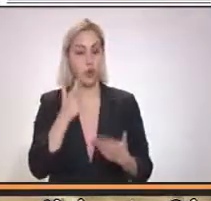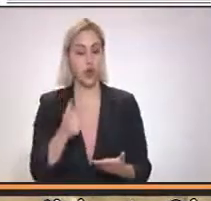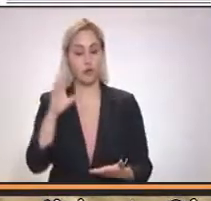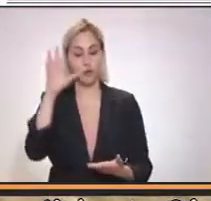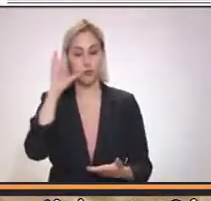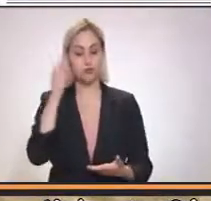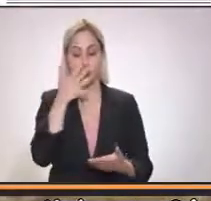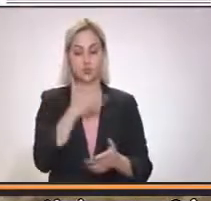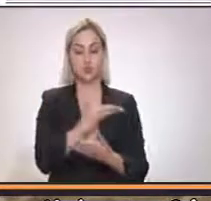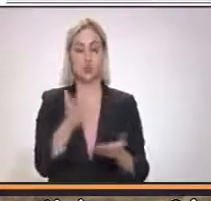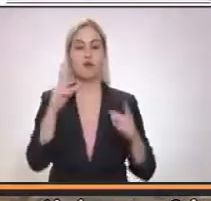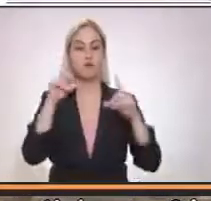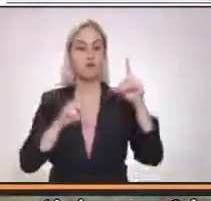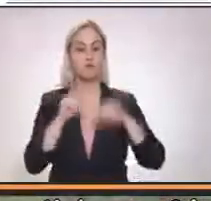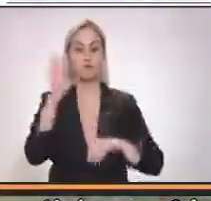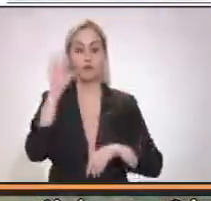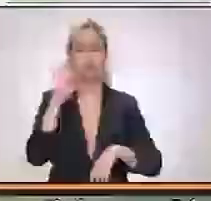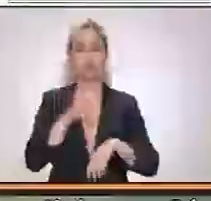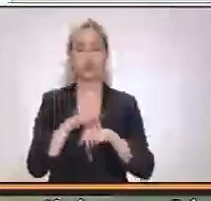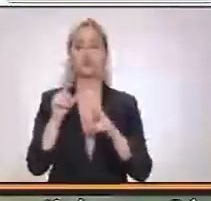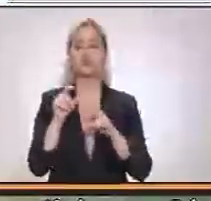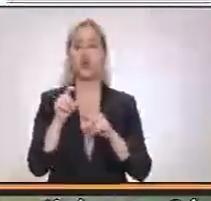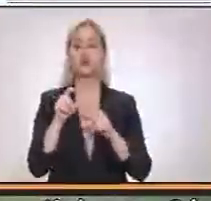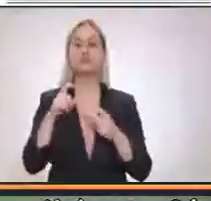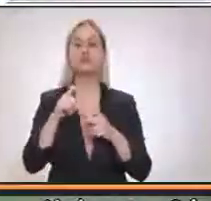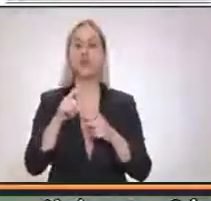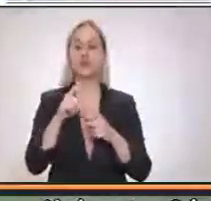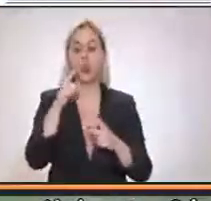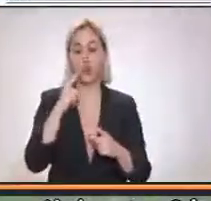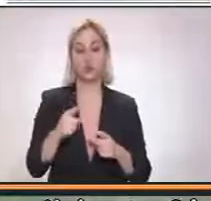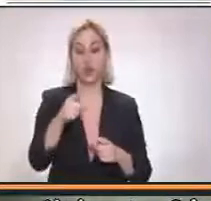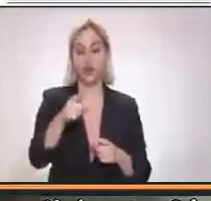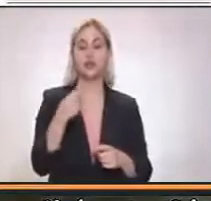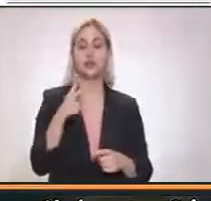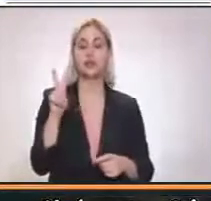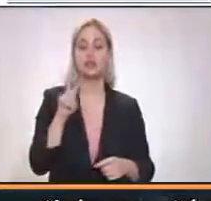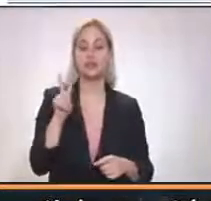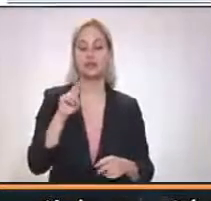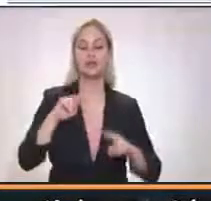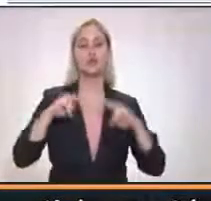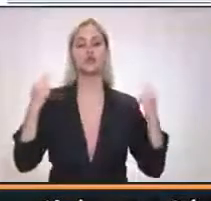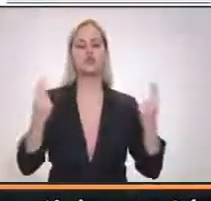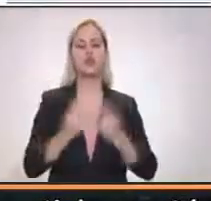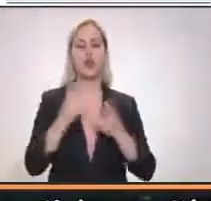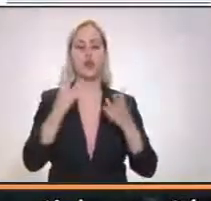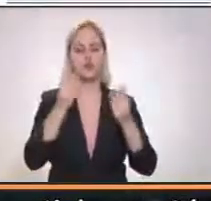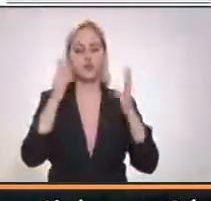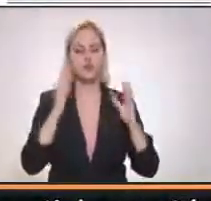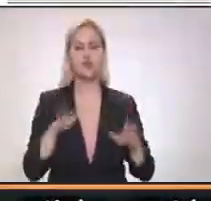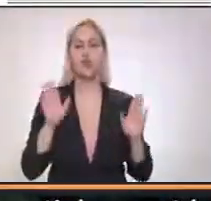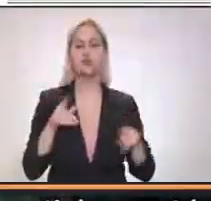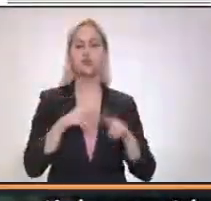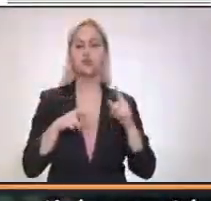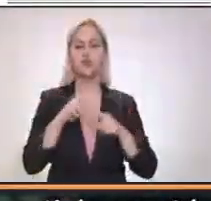üyesi, profesyonel doğa fotoğrafçısı Profesör Doktor Çağan Şekercioğlu 2020'de tüm dünyada en